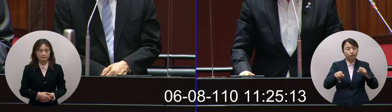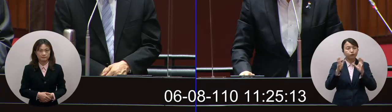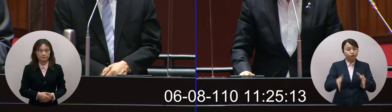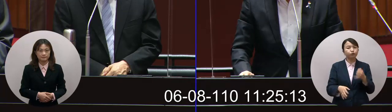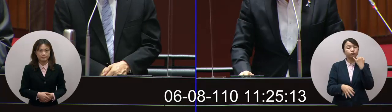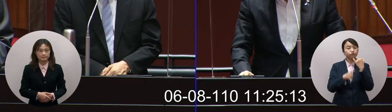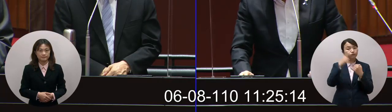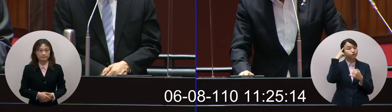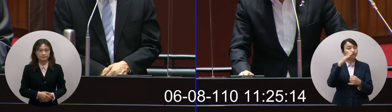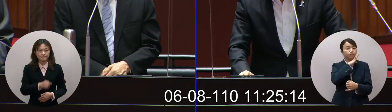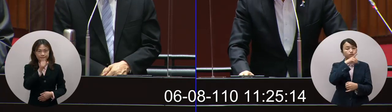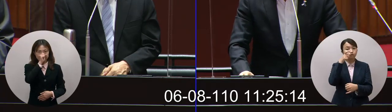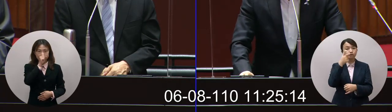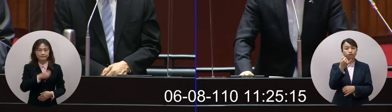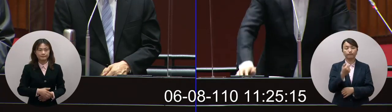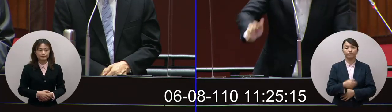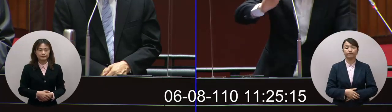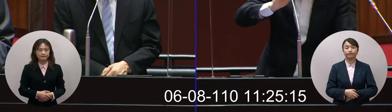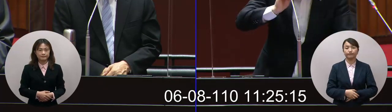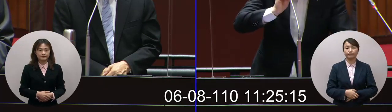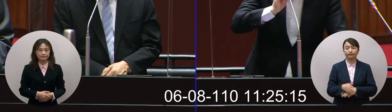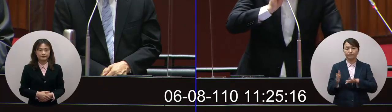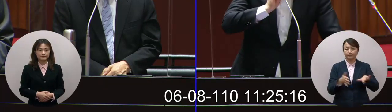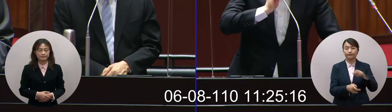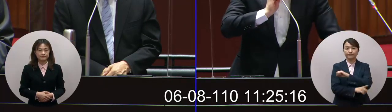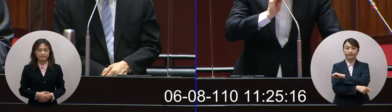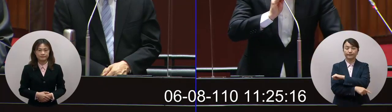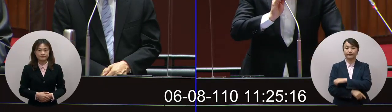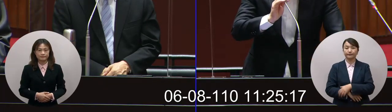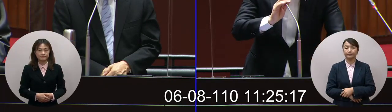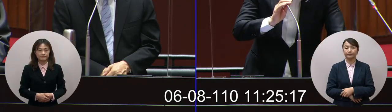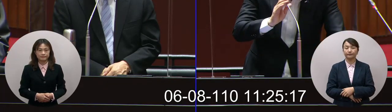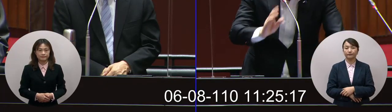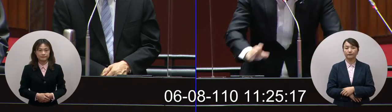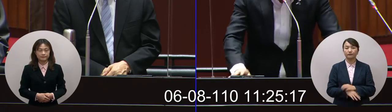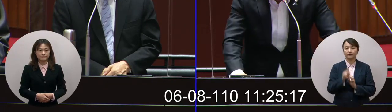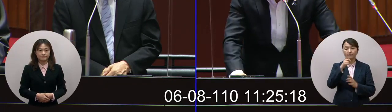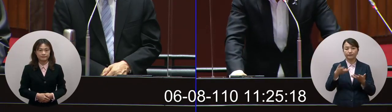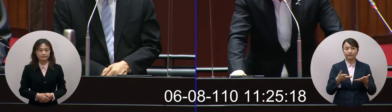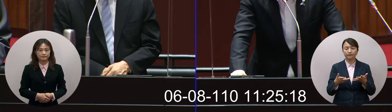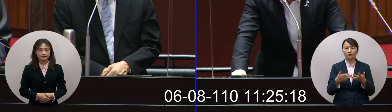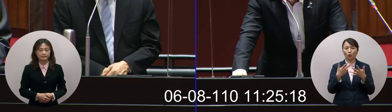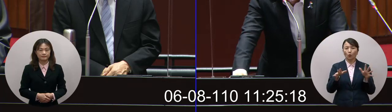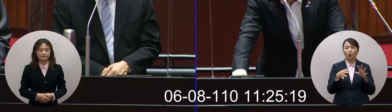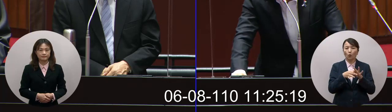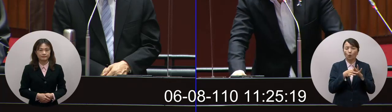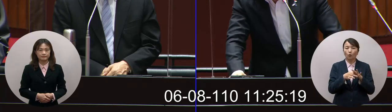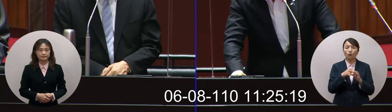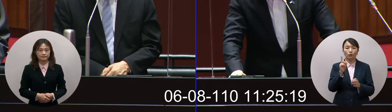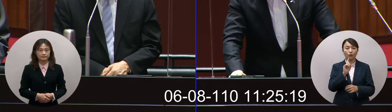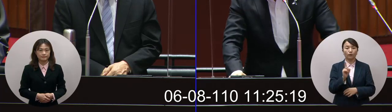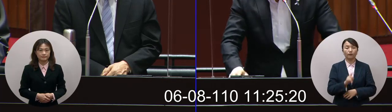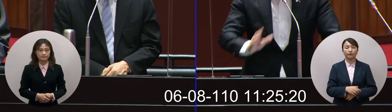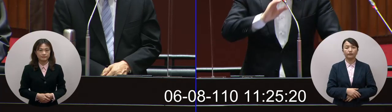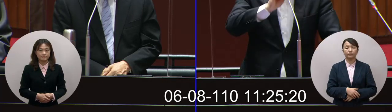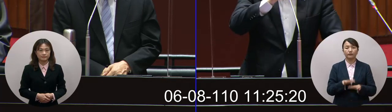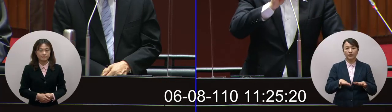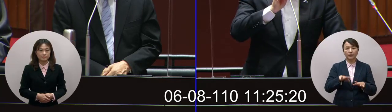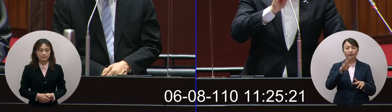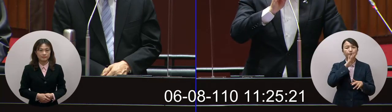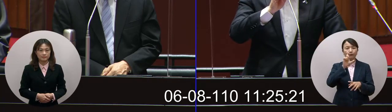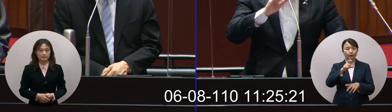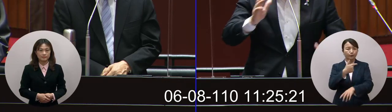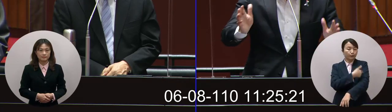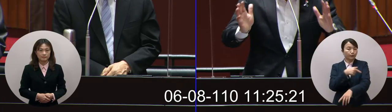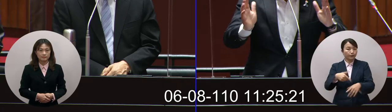长，你参考看卖好。最后院长有一个部分啦吼，大家足关心足济，这个疫苗的问